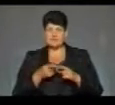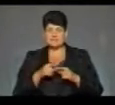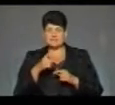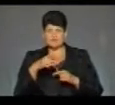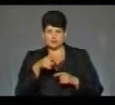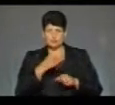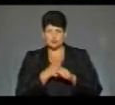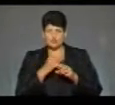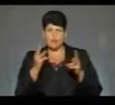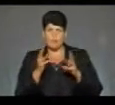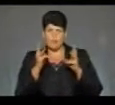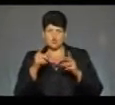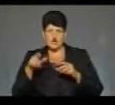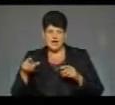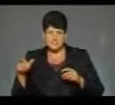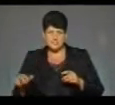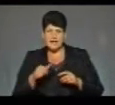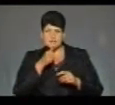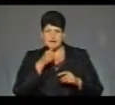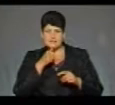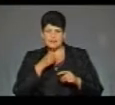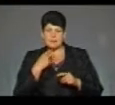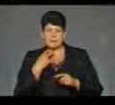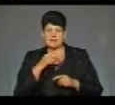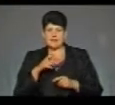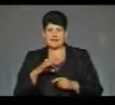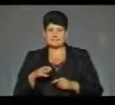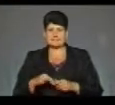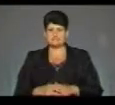тут працюють пожежники та експерти-криміналісти.